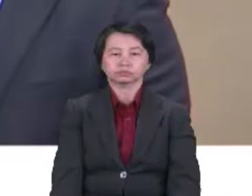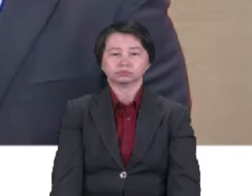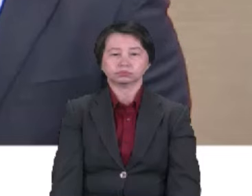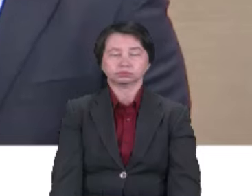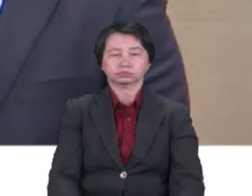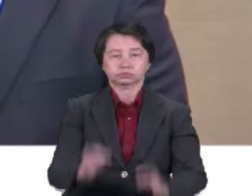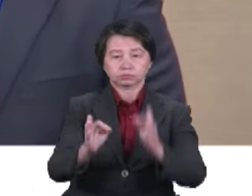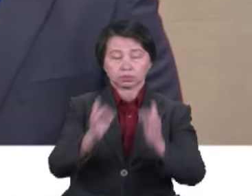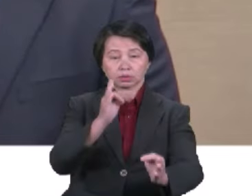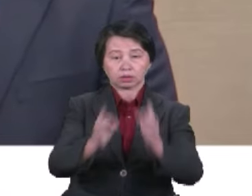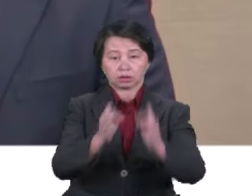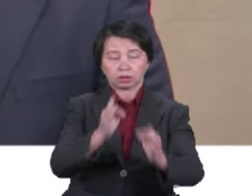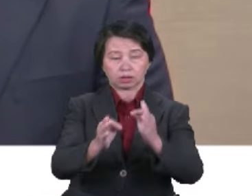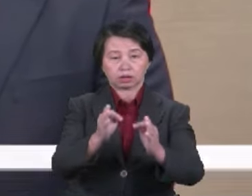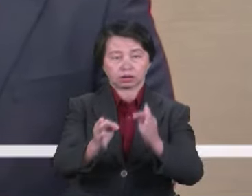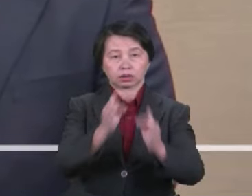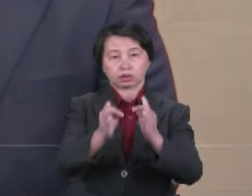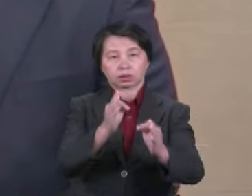Kalau dulunya